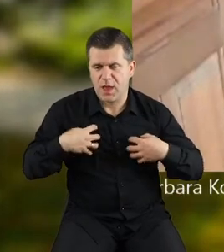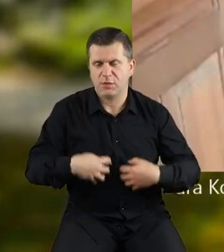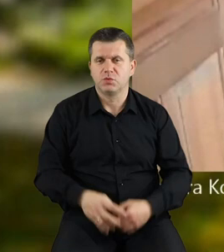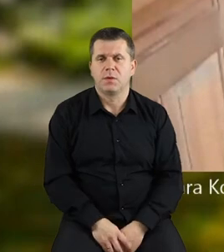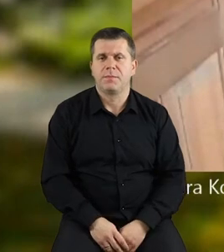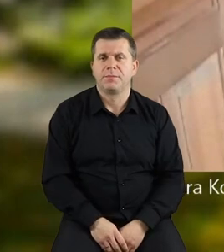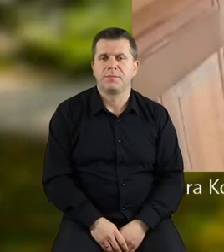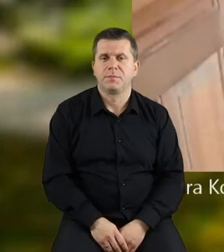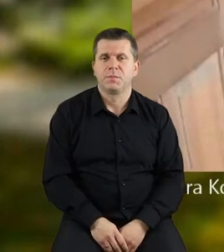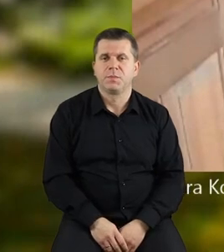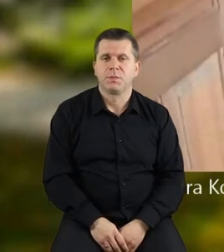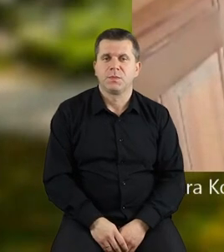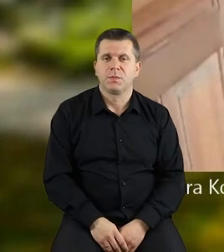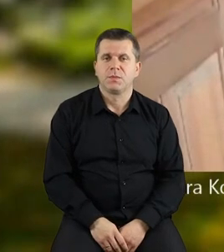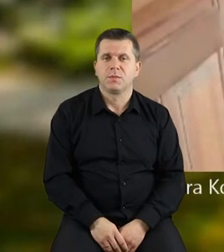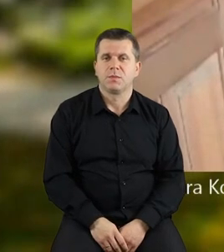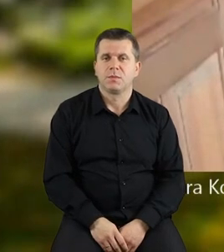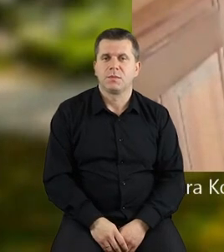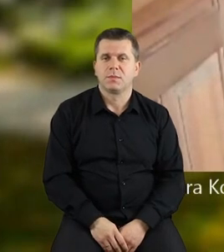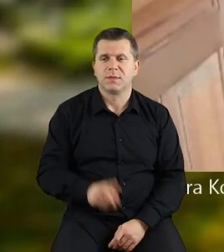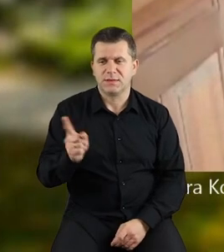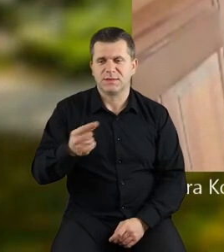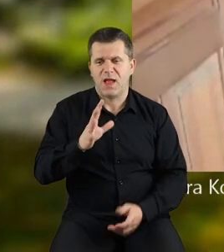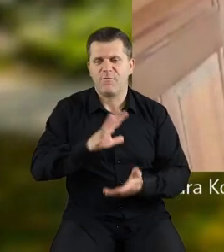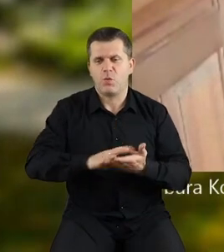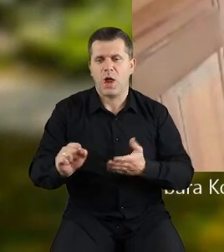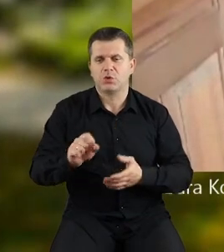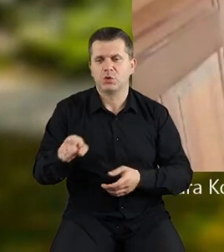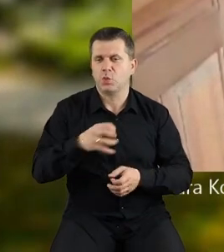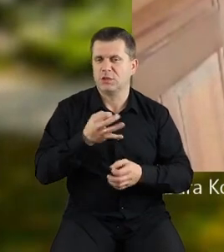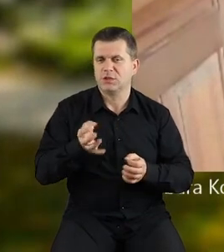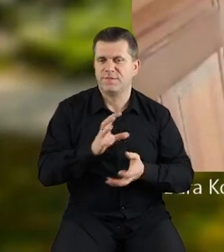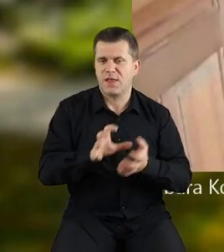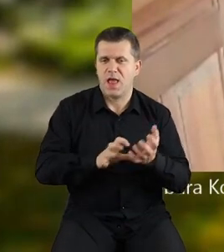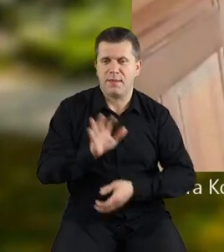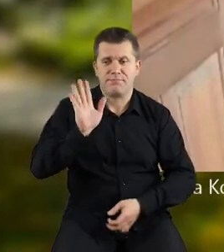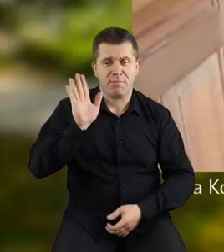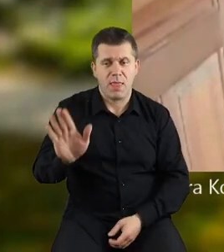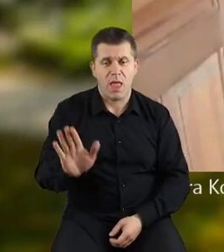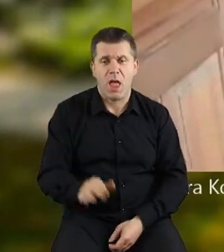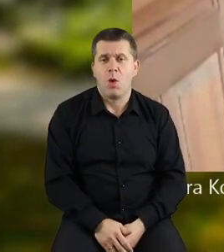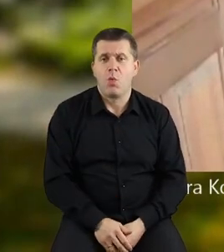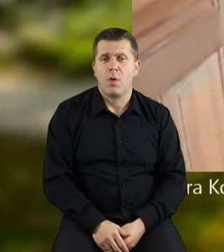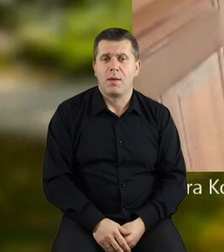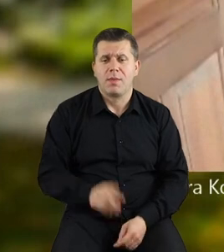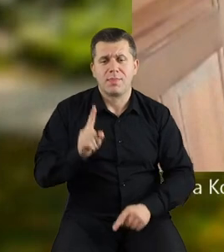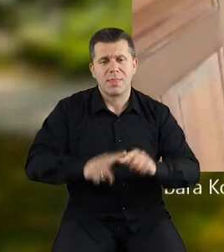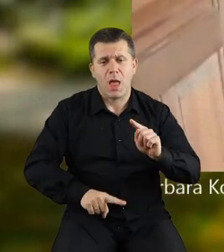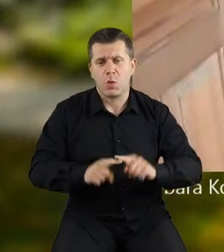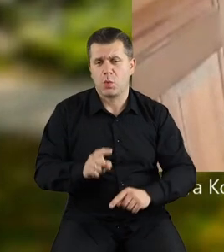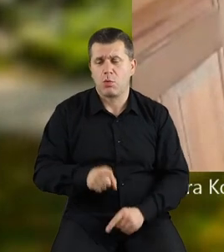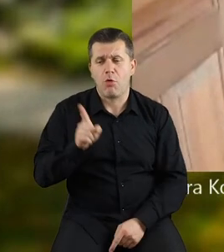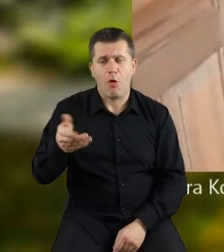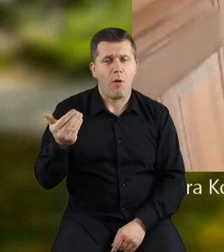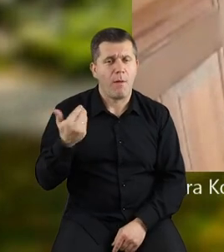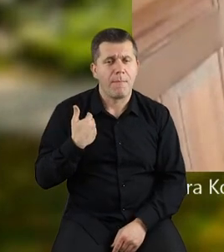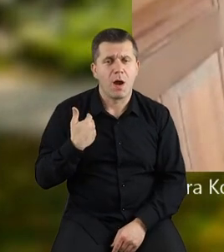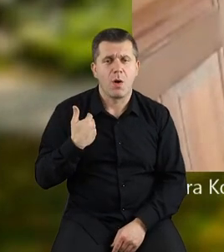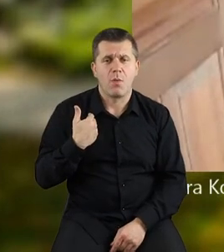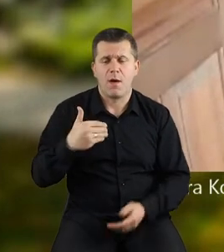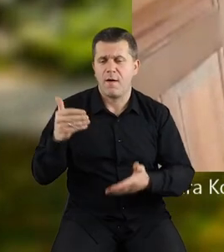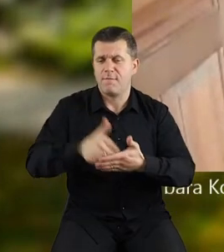nasze zwierzęta. A więc zawłaszczyła ten świat, ponieważ miała właśnie taką naturę. Przy tym